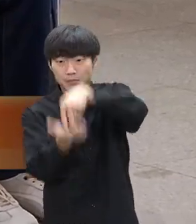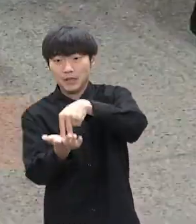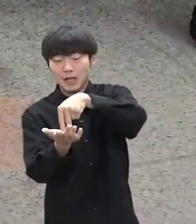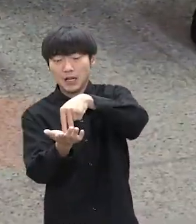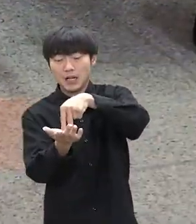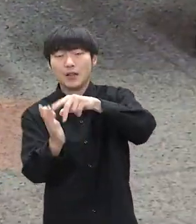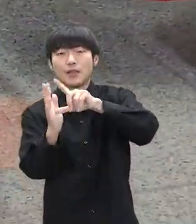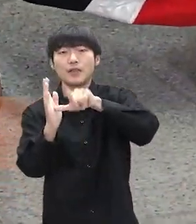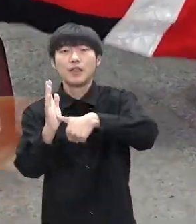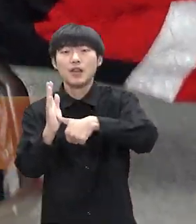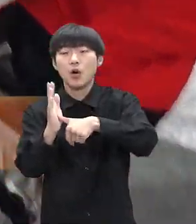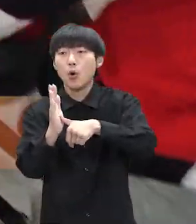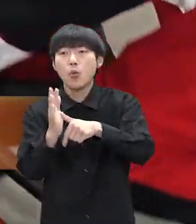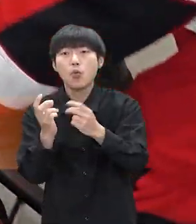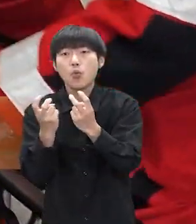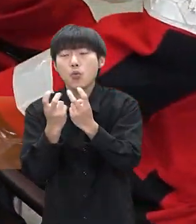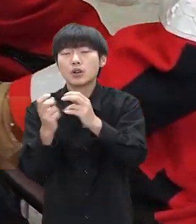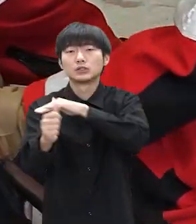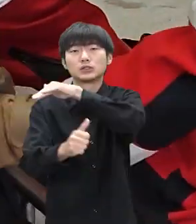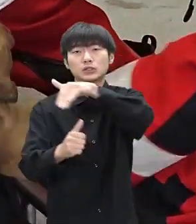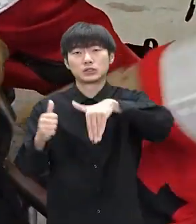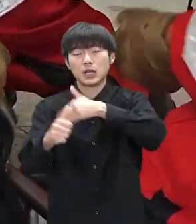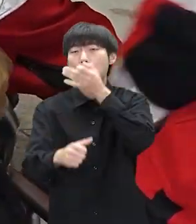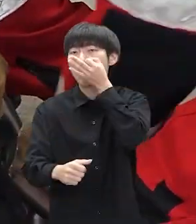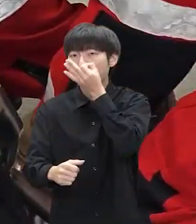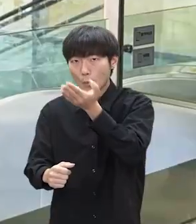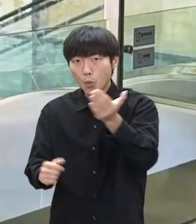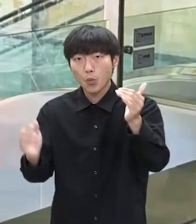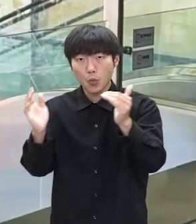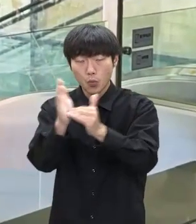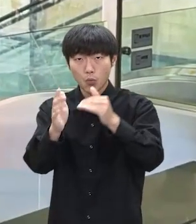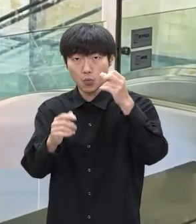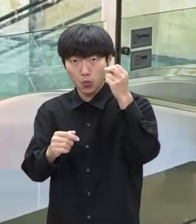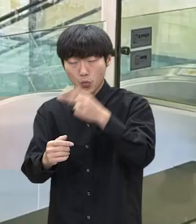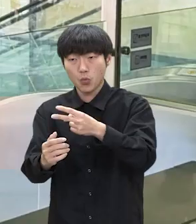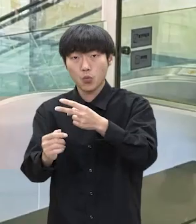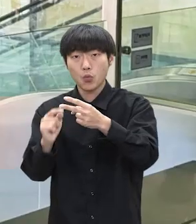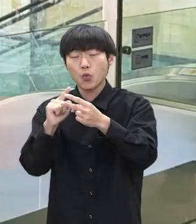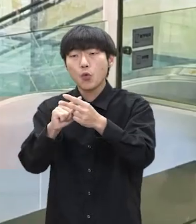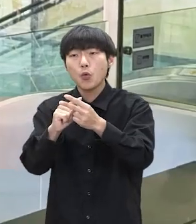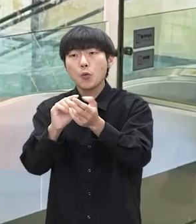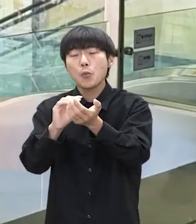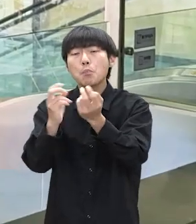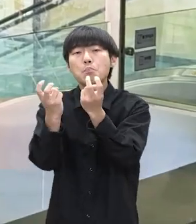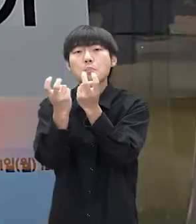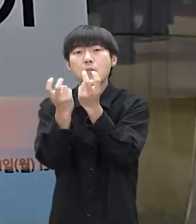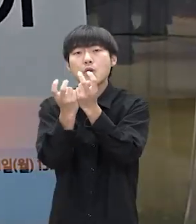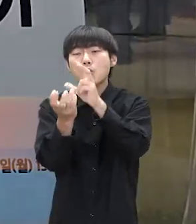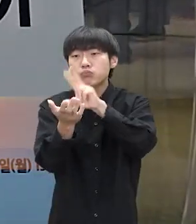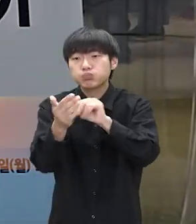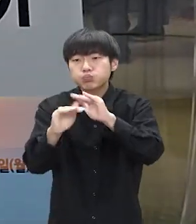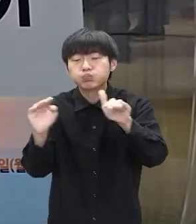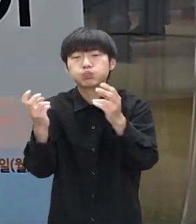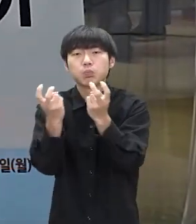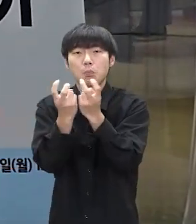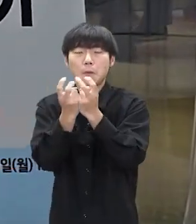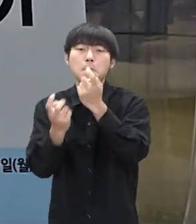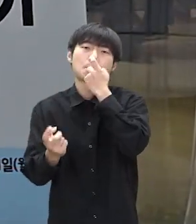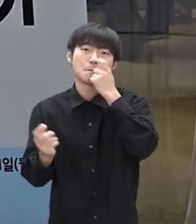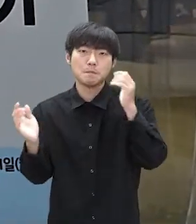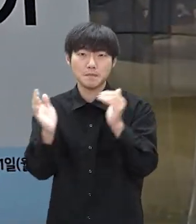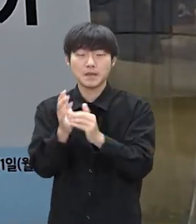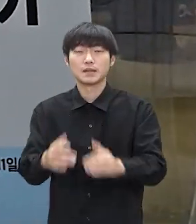설정해 실전 모의 구조 훈련을 실시하고 사고 발생 시 주체별 대응 방법과 승강기 안전관리 교육